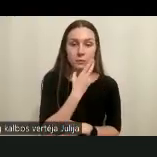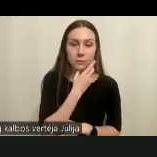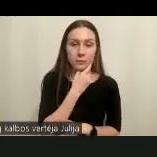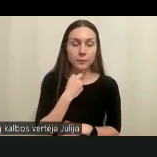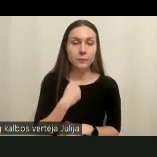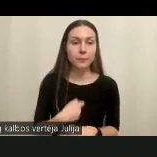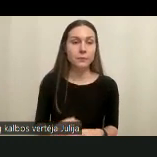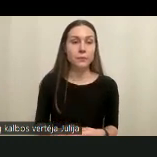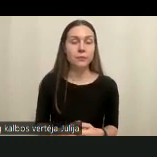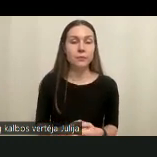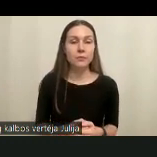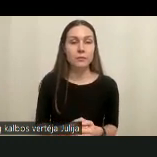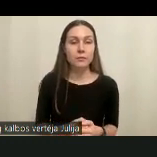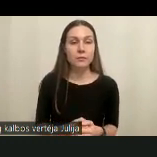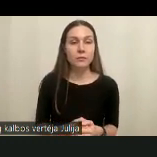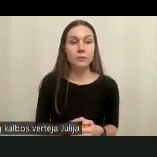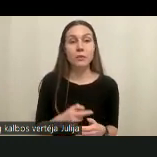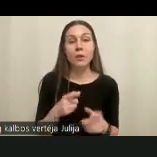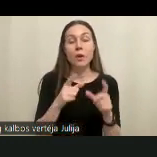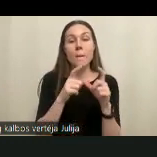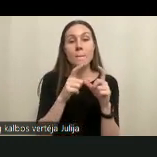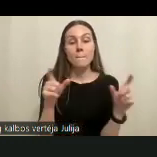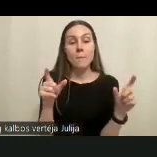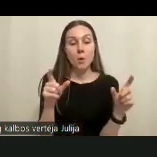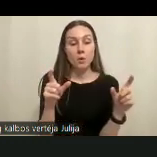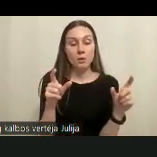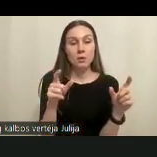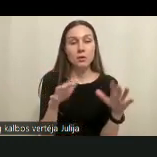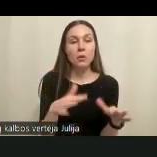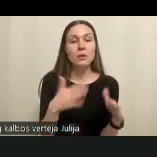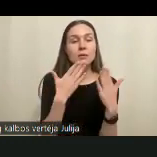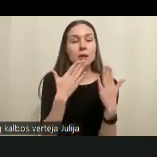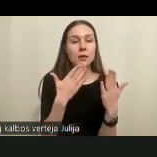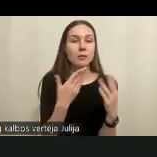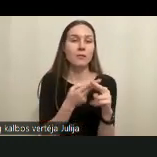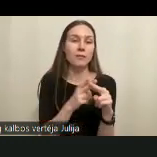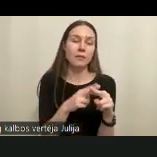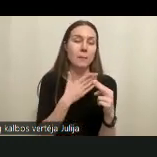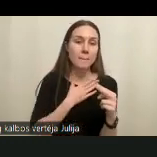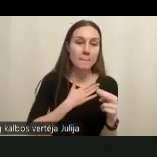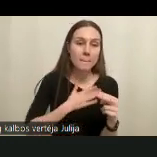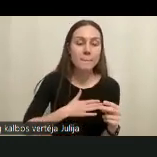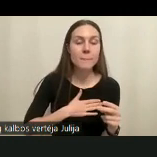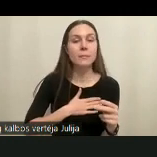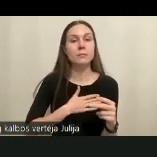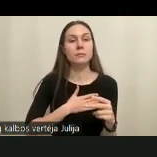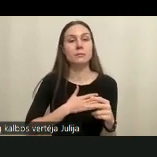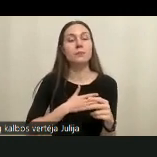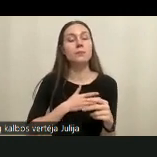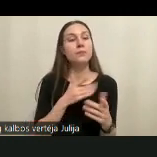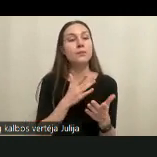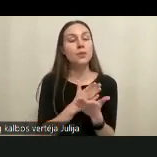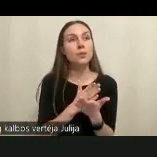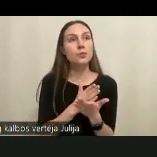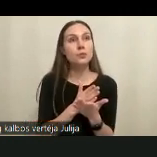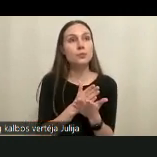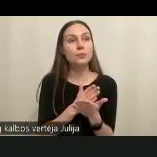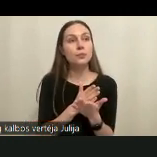Kai vyksta mokyklos skaitimas malonumui, tai yra tokios galimybės. kad